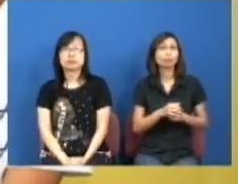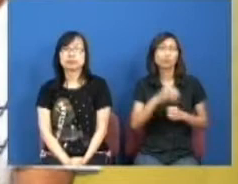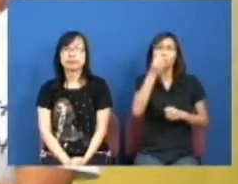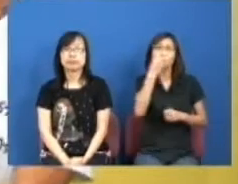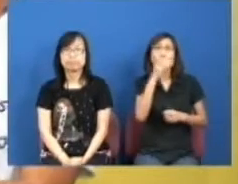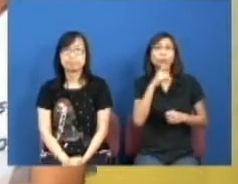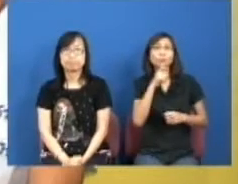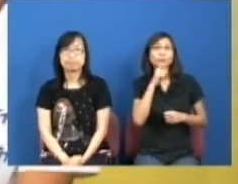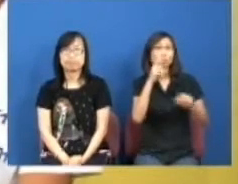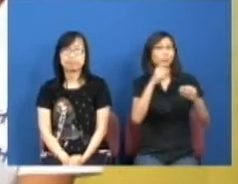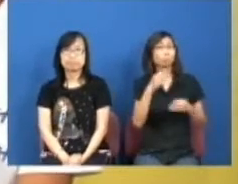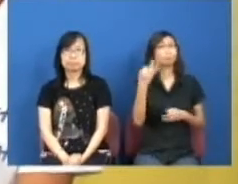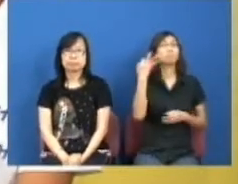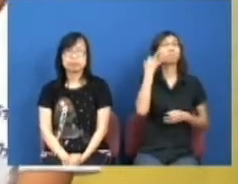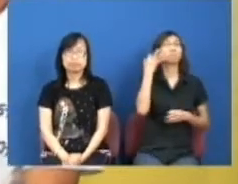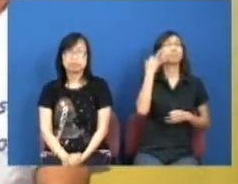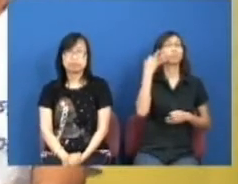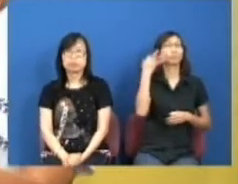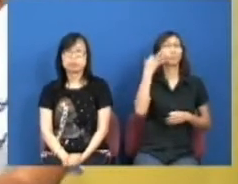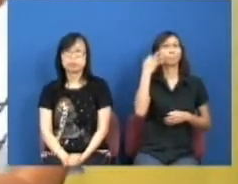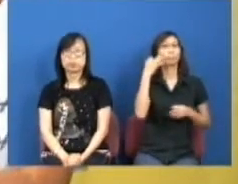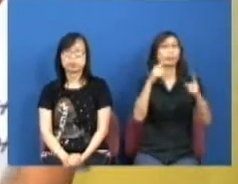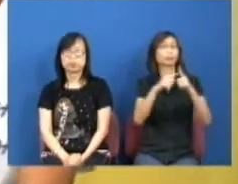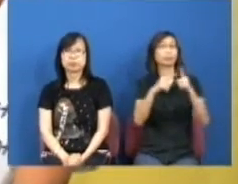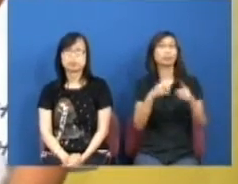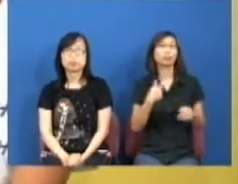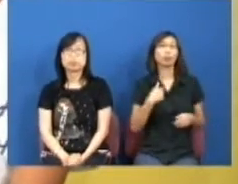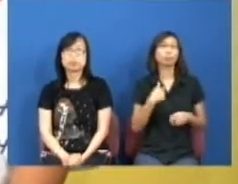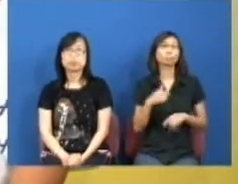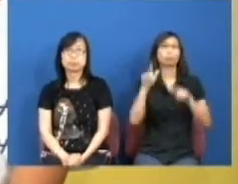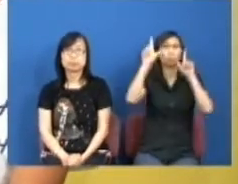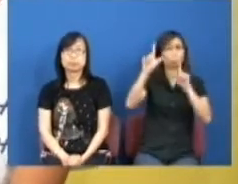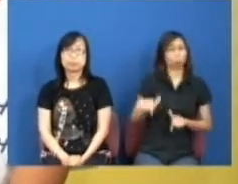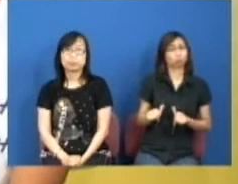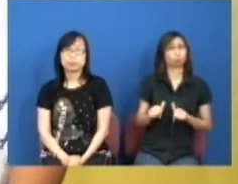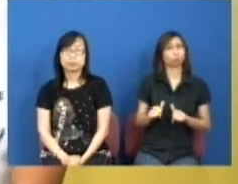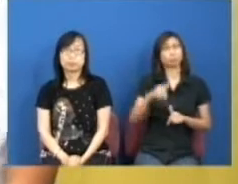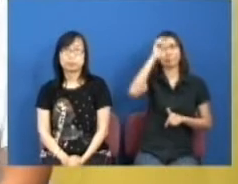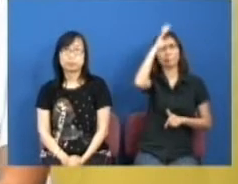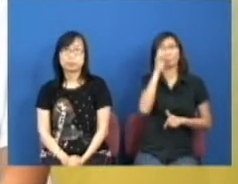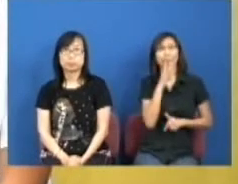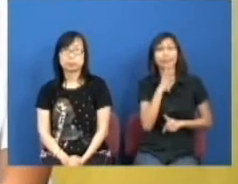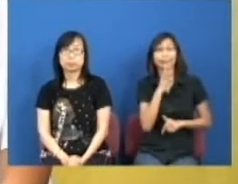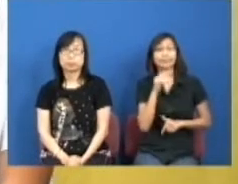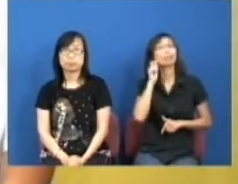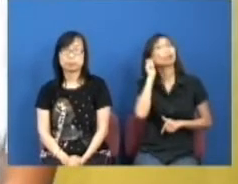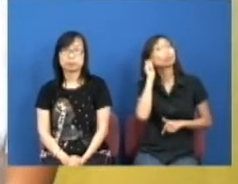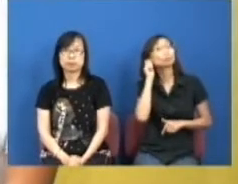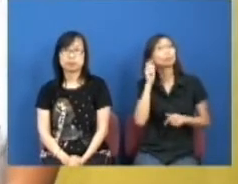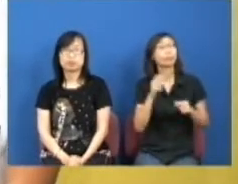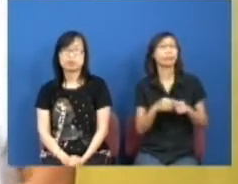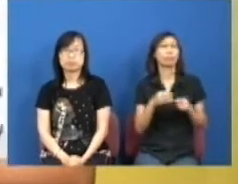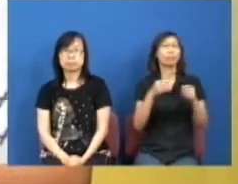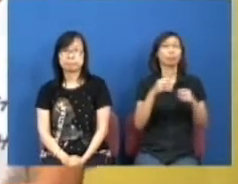啲名人啦、啊，即係我最熟悉就係汪明荃啦、啊。咁然之後，如果大家都有追下電視劇